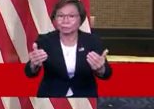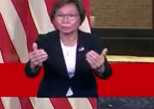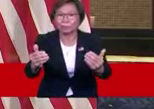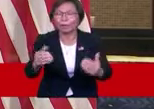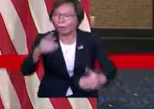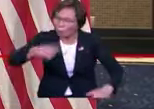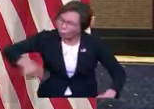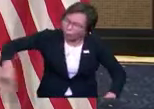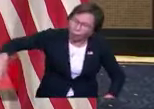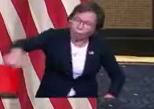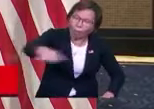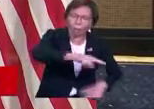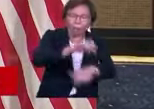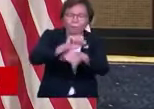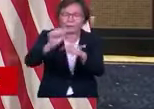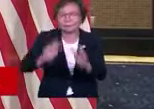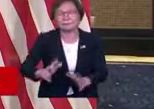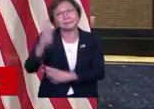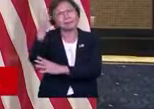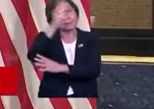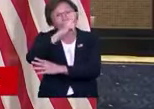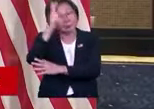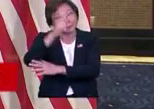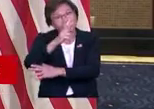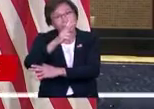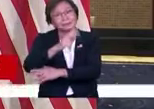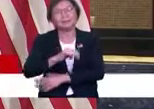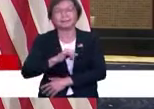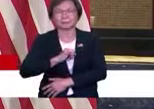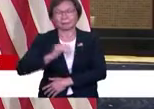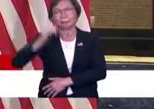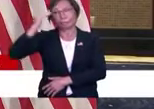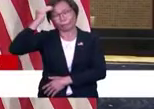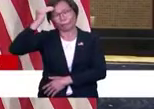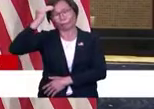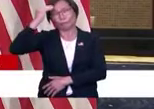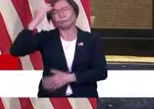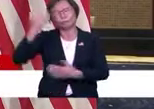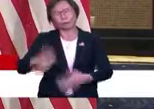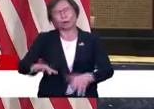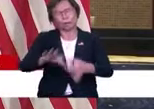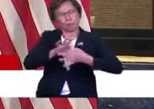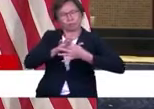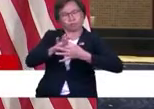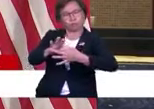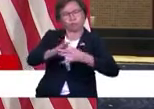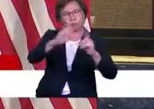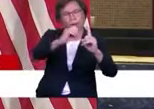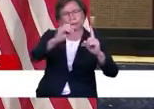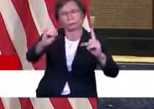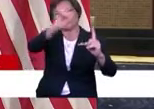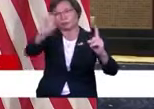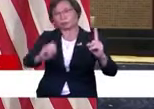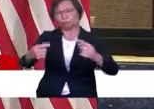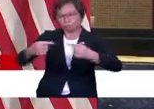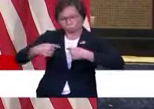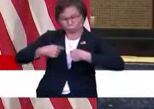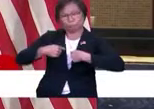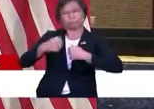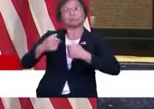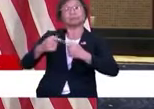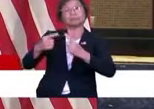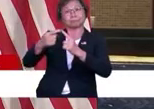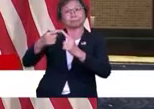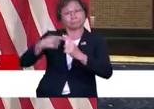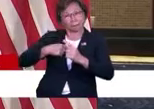pada semua penjawat awam yang saya tahu telah memberikan kerjasama sepenuhnya kepada saya